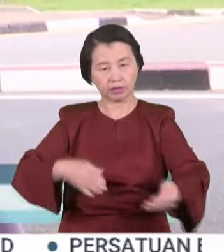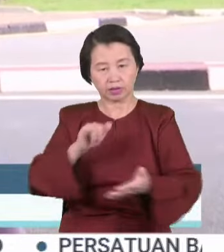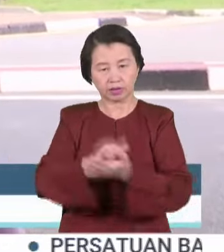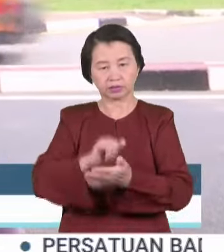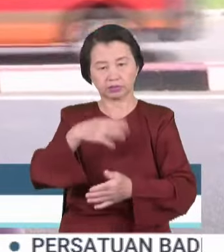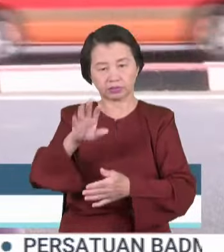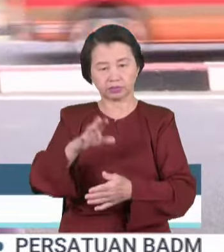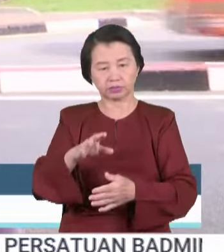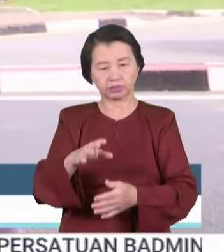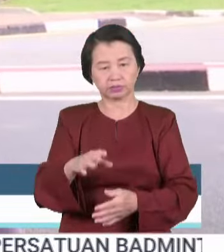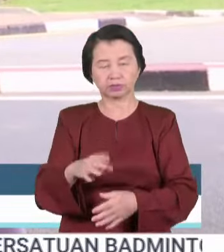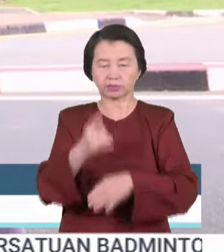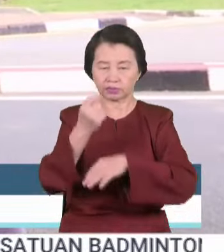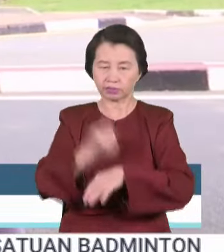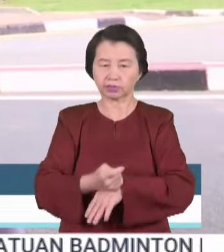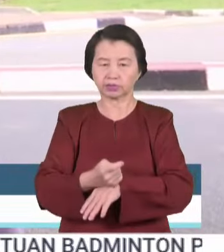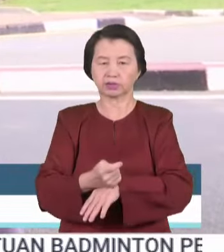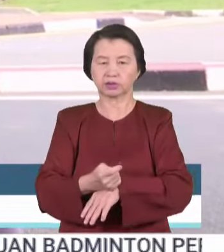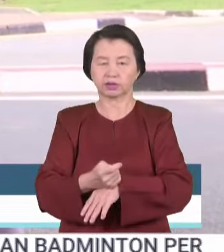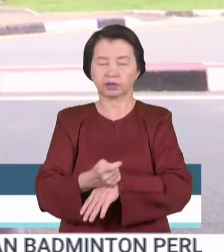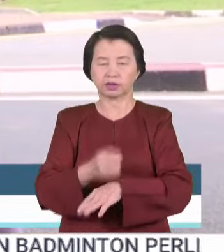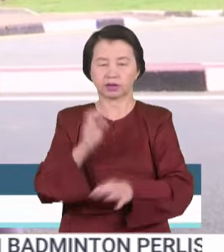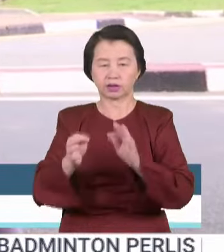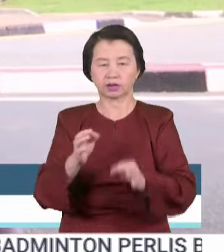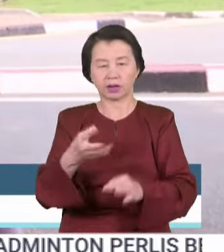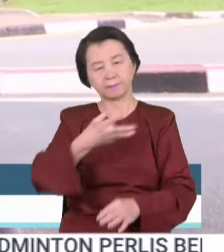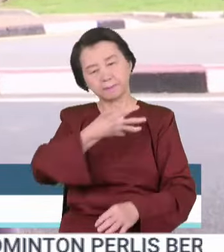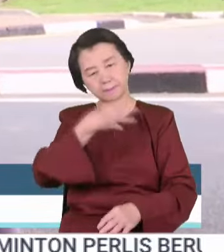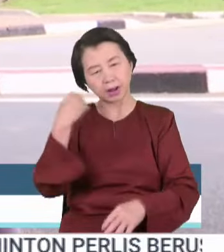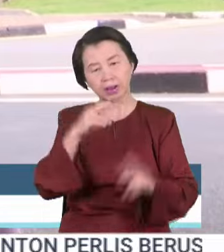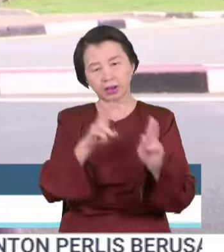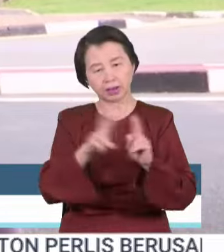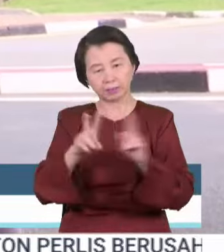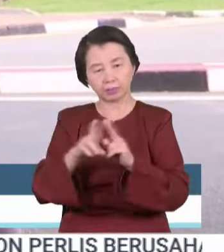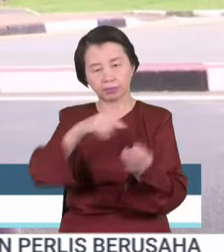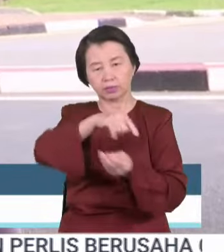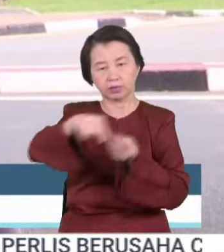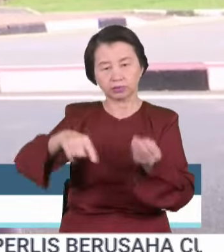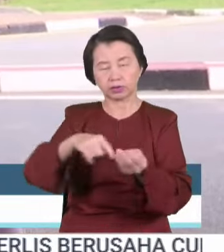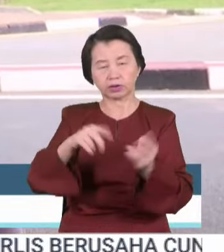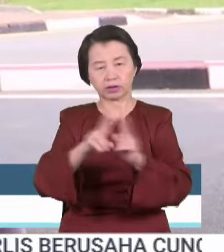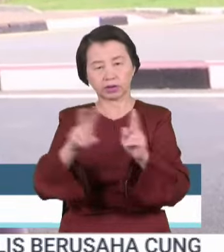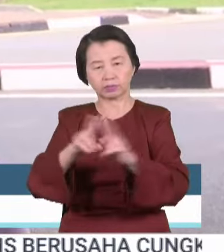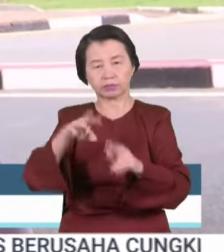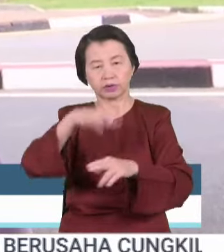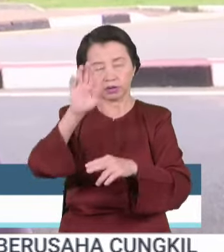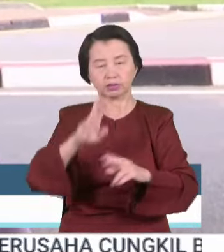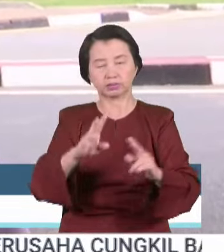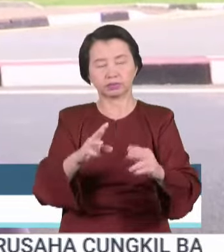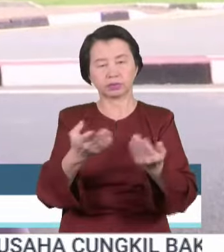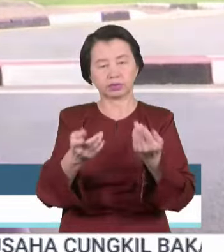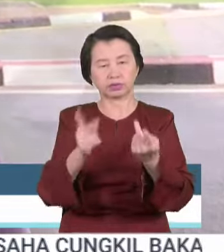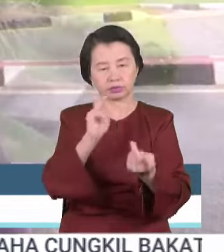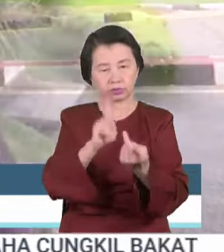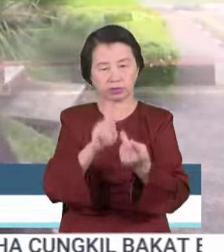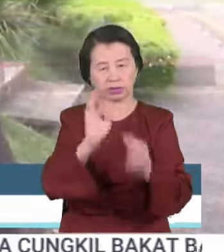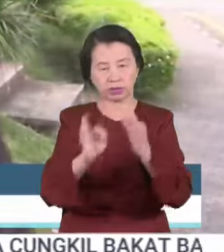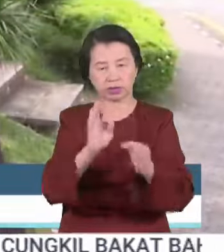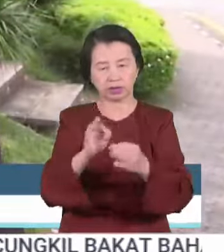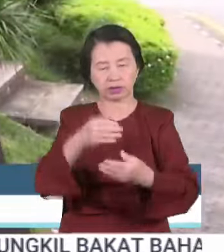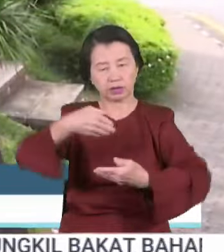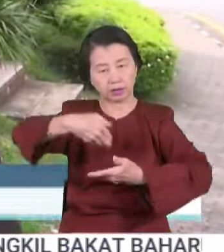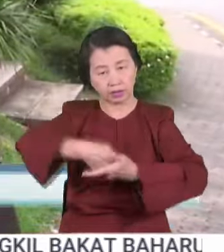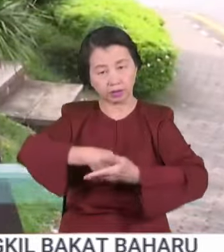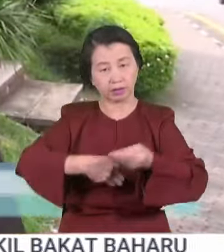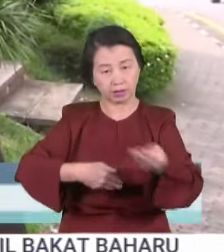lebih kepada nilai tradisi lah. Kalau kita macam balik kampung kan, suasana kampung tu rasanya lebih sesuai kalau kita bagi duit dalam bentuk sampul.